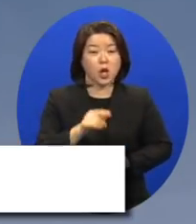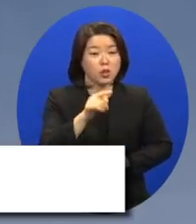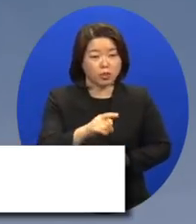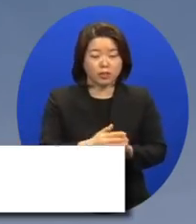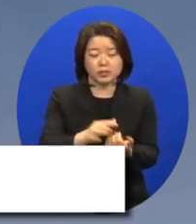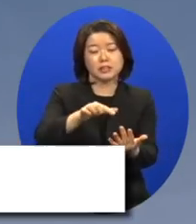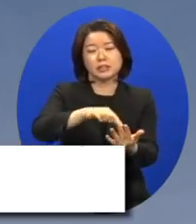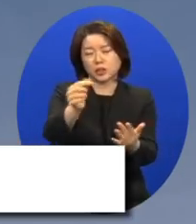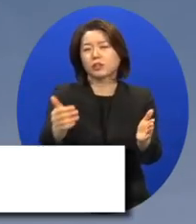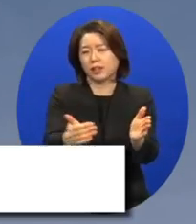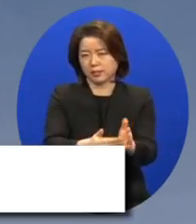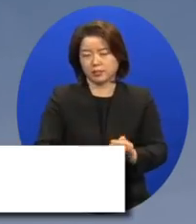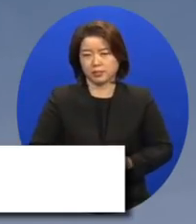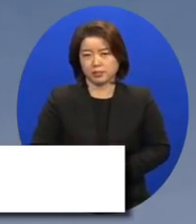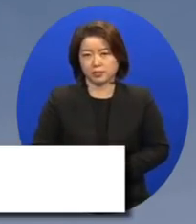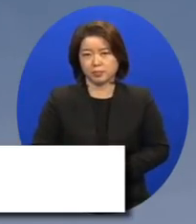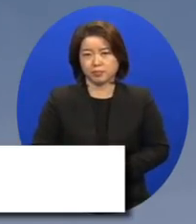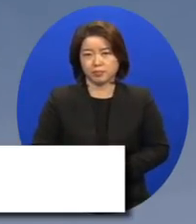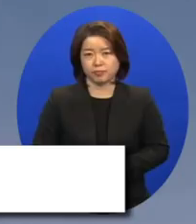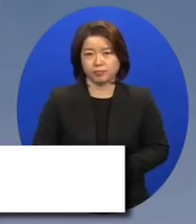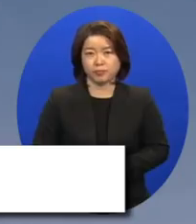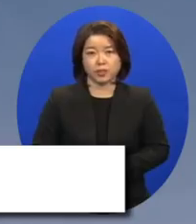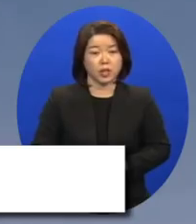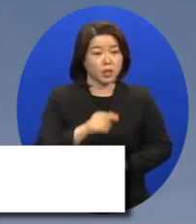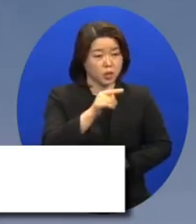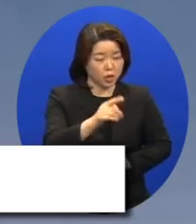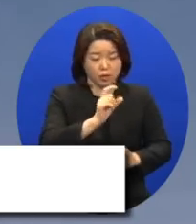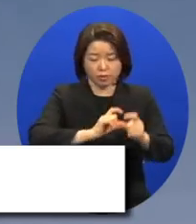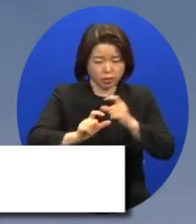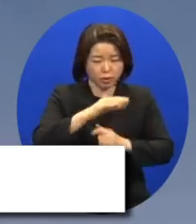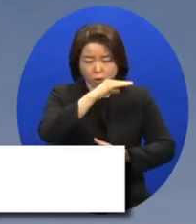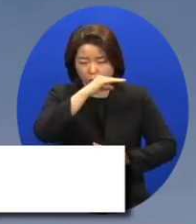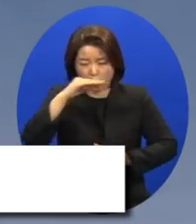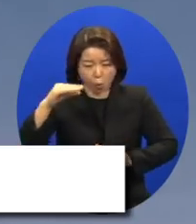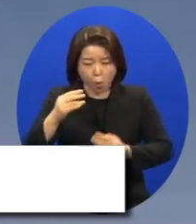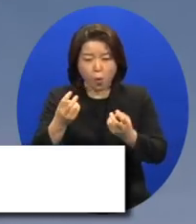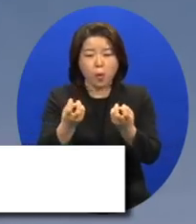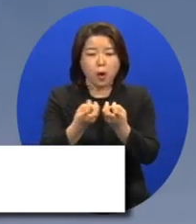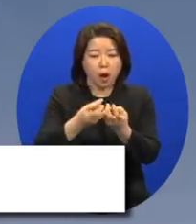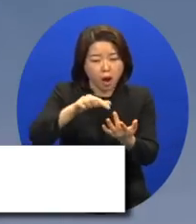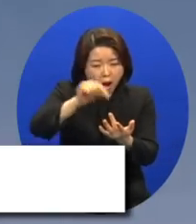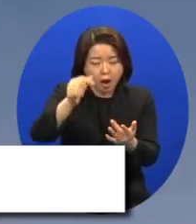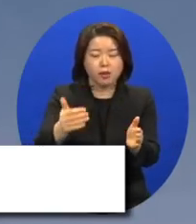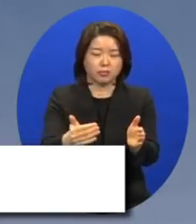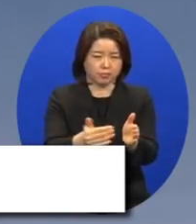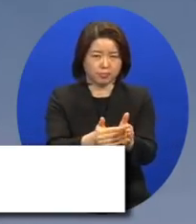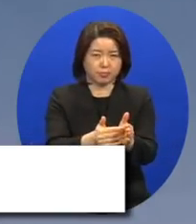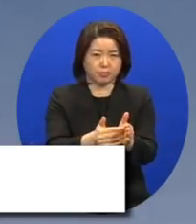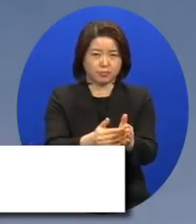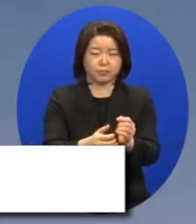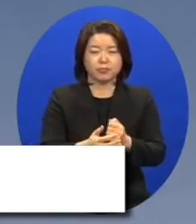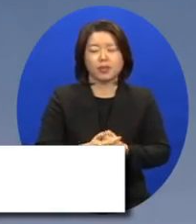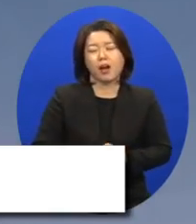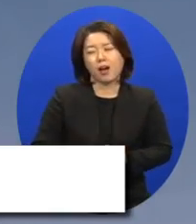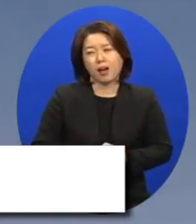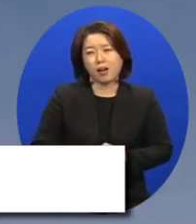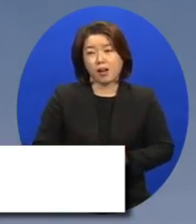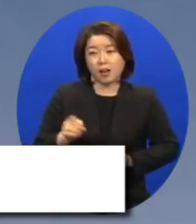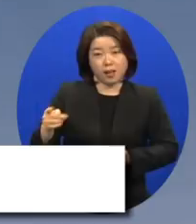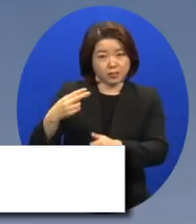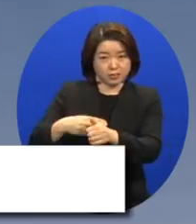선택한 거야 더 옳은 것을 선택한 거야 그 선생님의 그